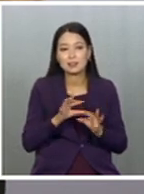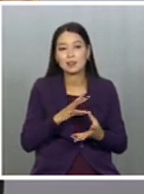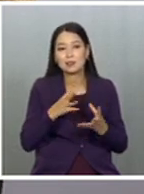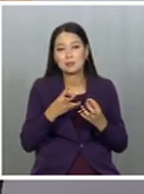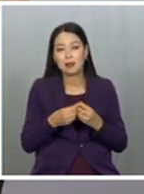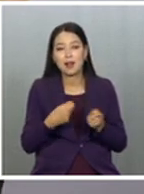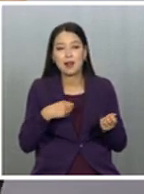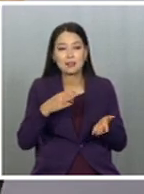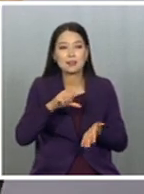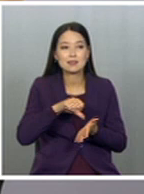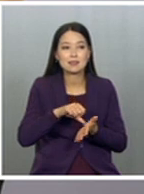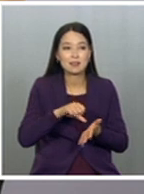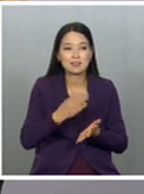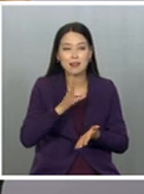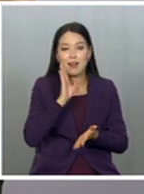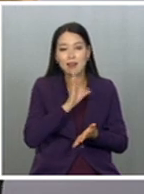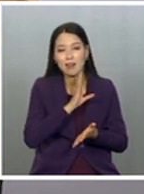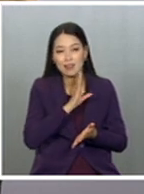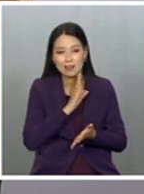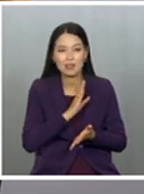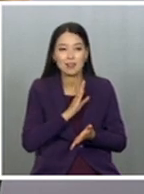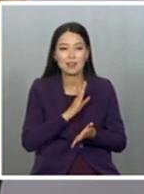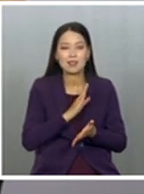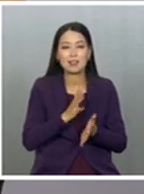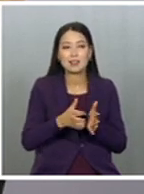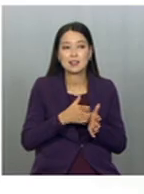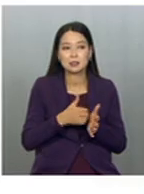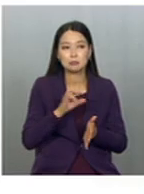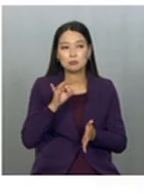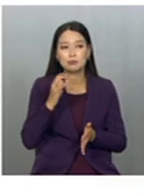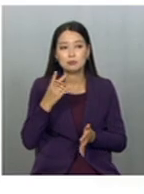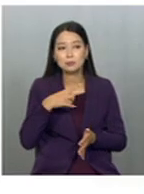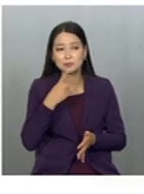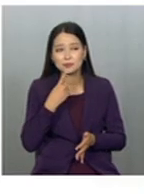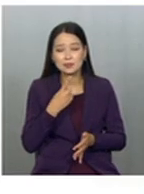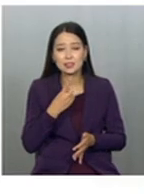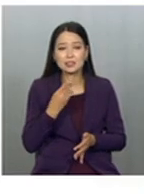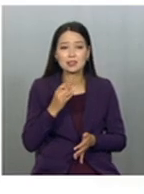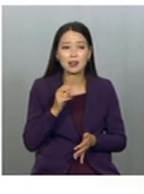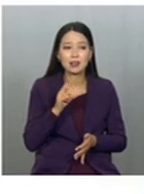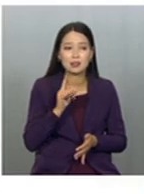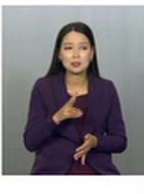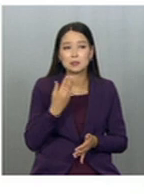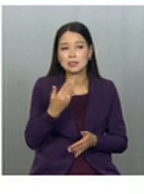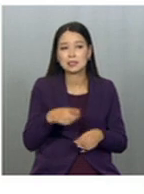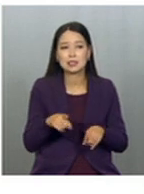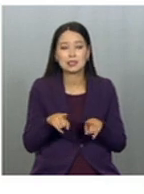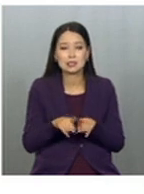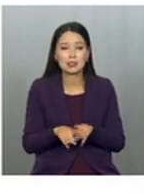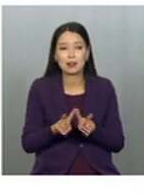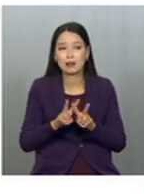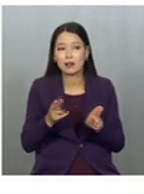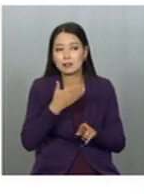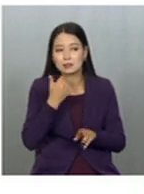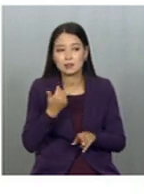тақырыбы әйел теңсіздігі. Біржанның айтқаны: «Шырағым, Сара сендей тумас бала, шежіре туармысың